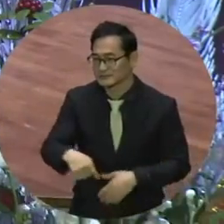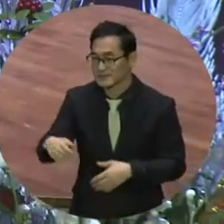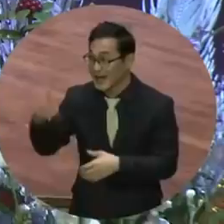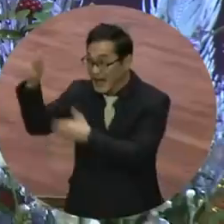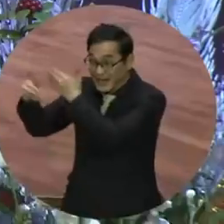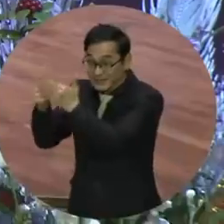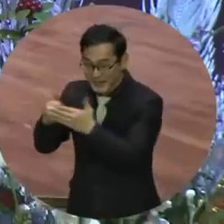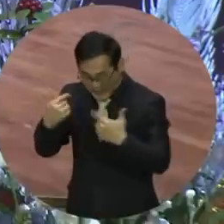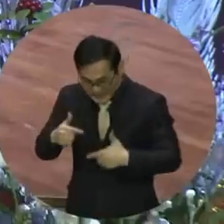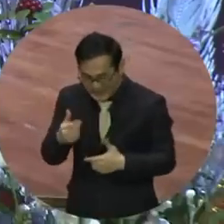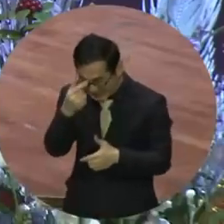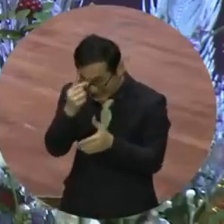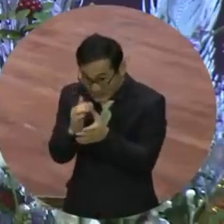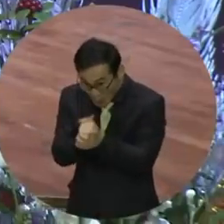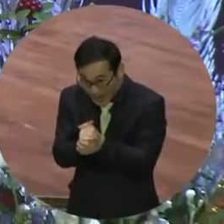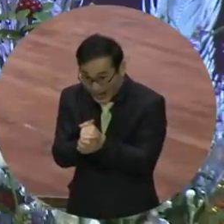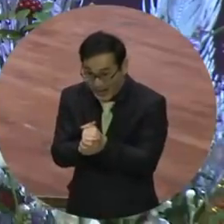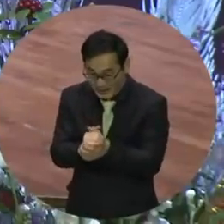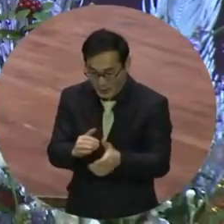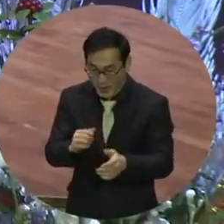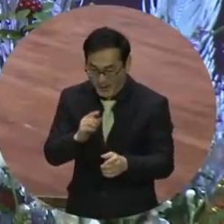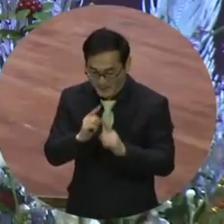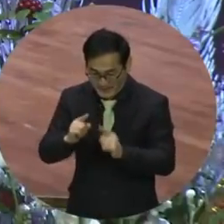기도와 순종을 통해서 일하신다.